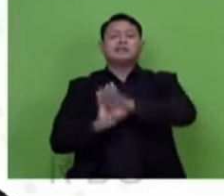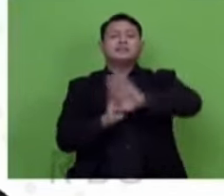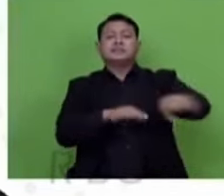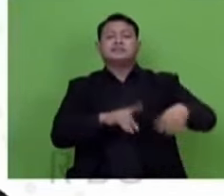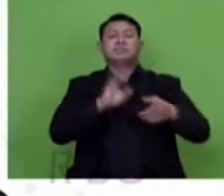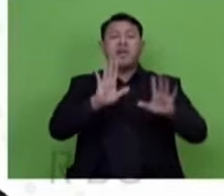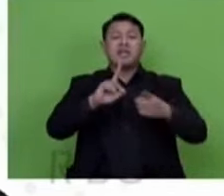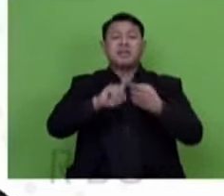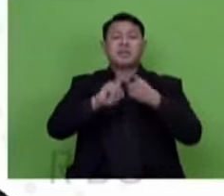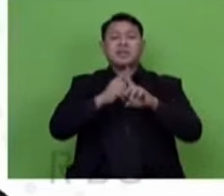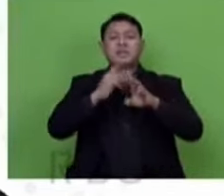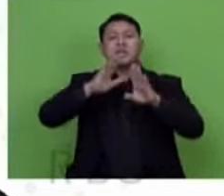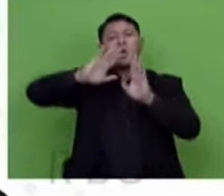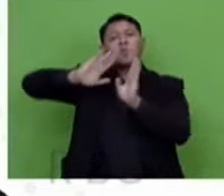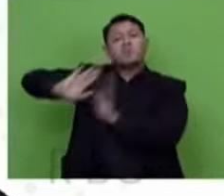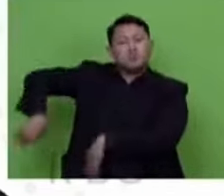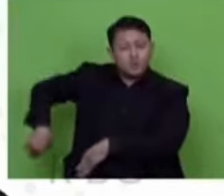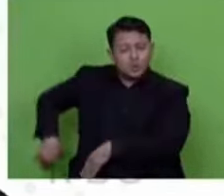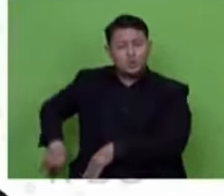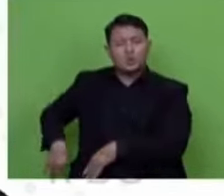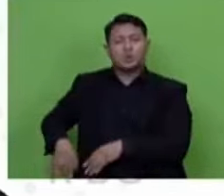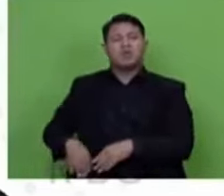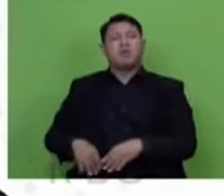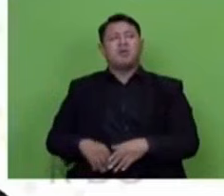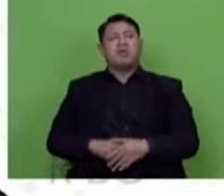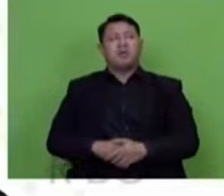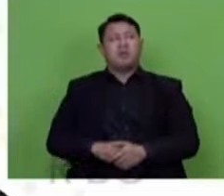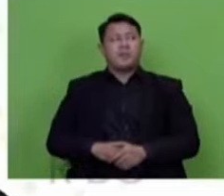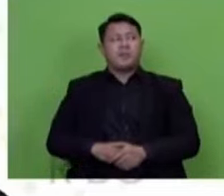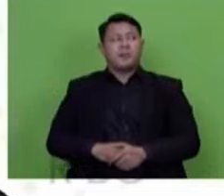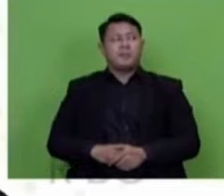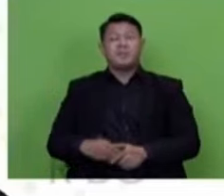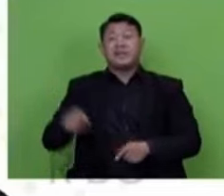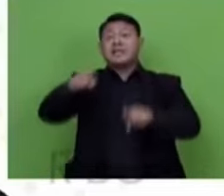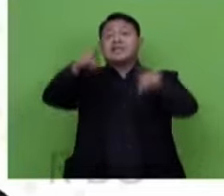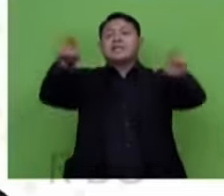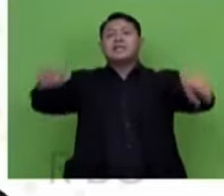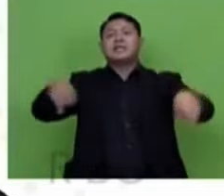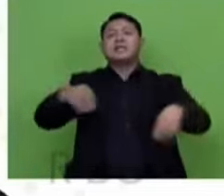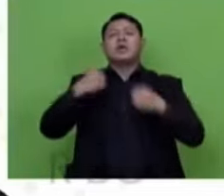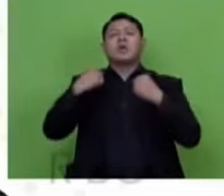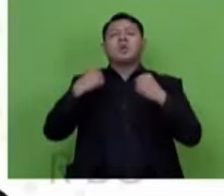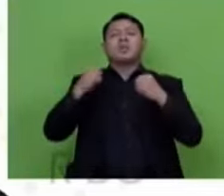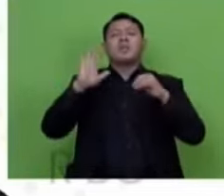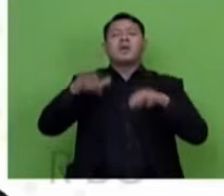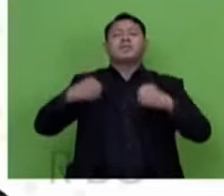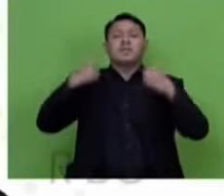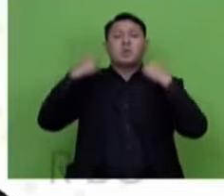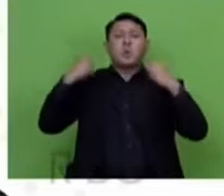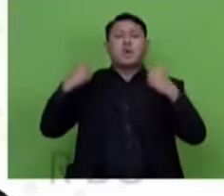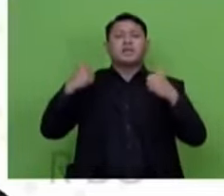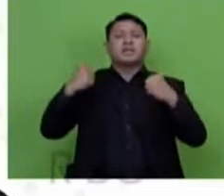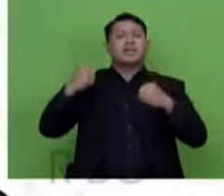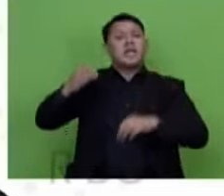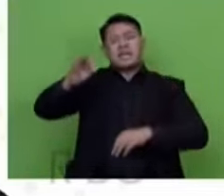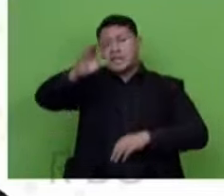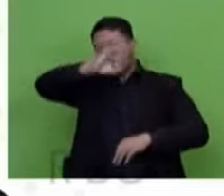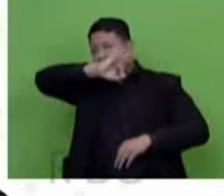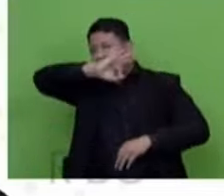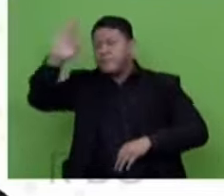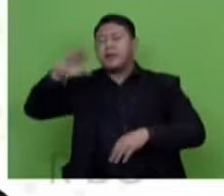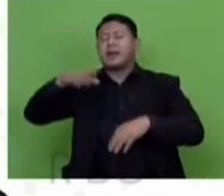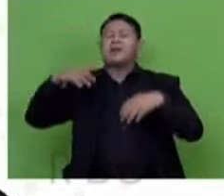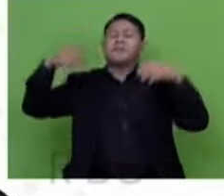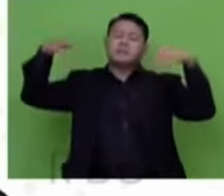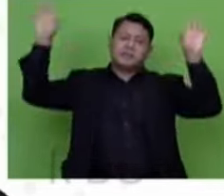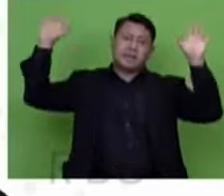sana Dan inilah kekuatan-kekuatan yang masih kuat masih tangguh dan tidak pernah kenal